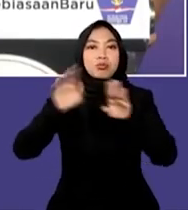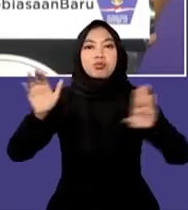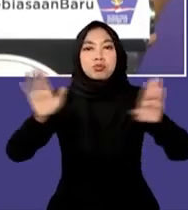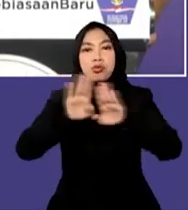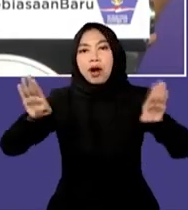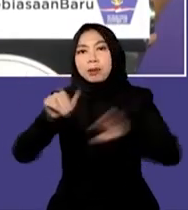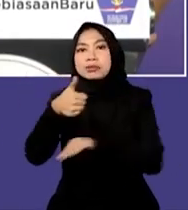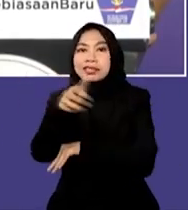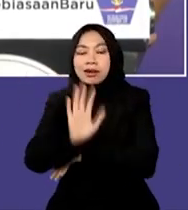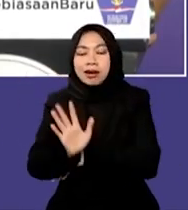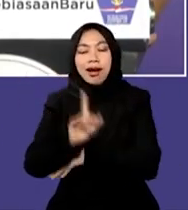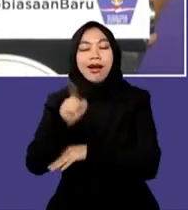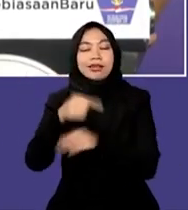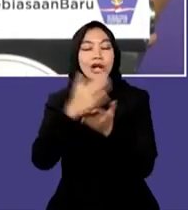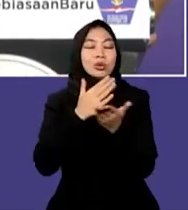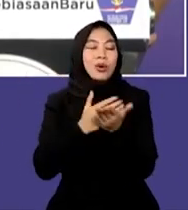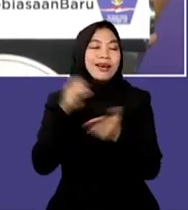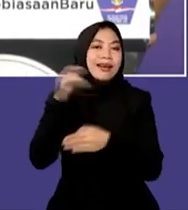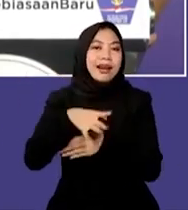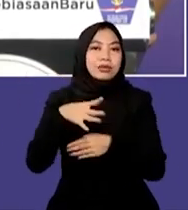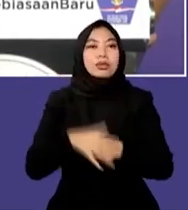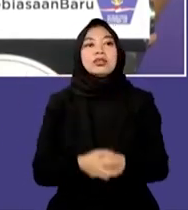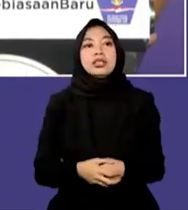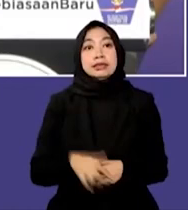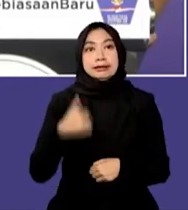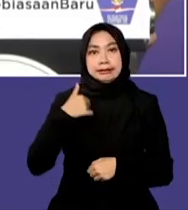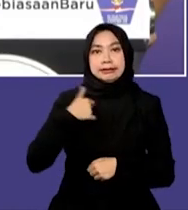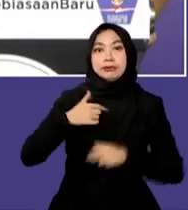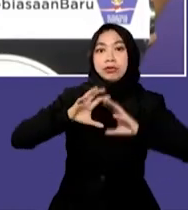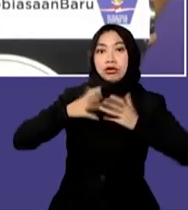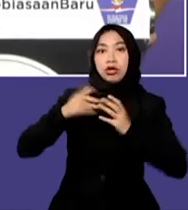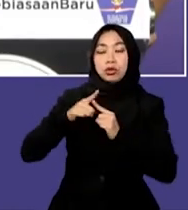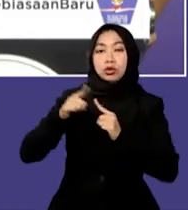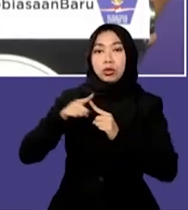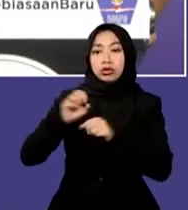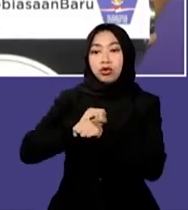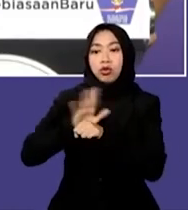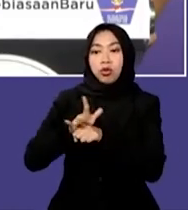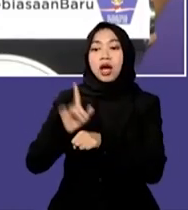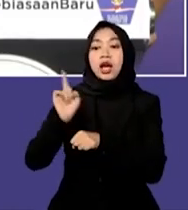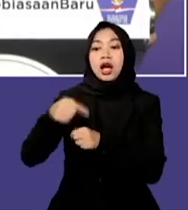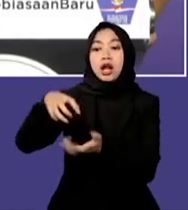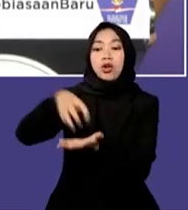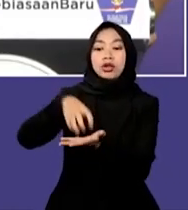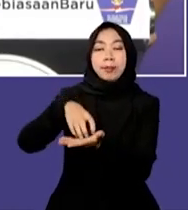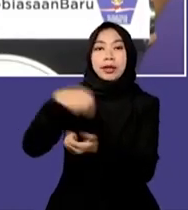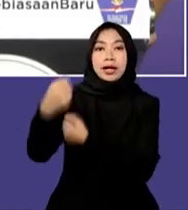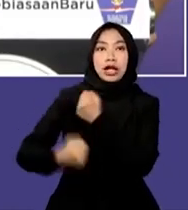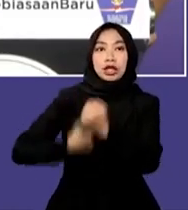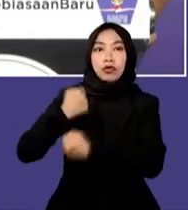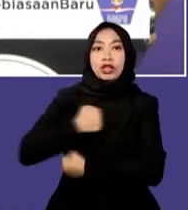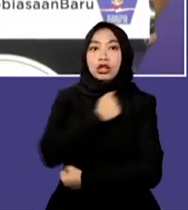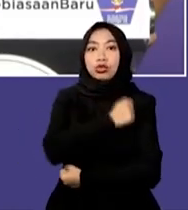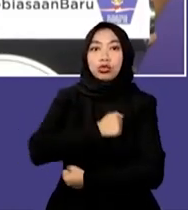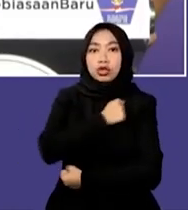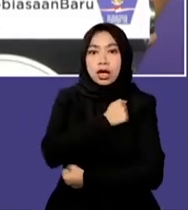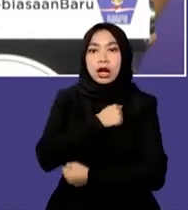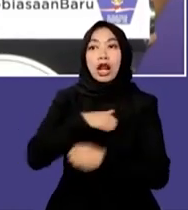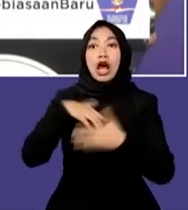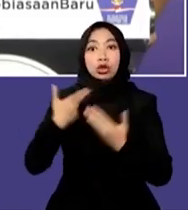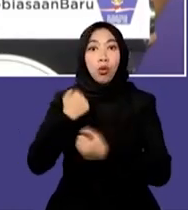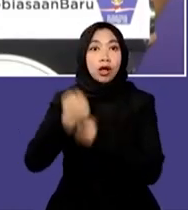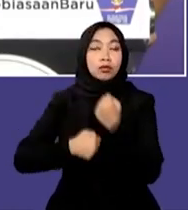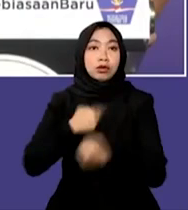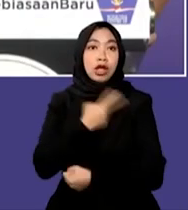tapi perlu sampaikan dari konteksnya satgas dalam pembukaan sebuah aktifitas sosial ataupun ekonomi